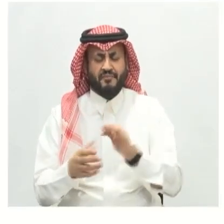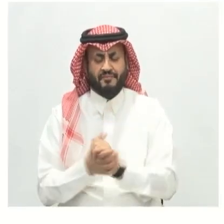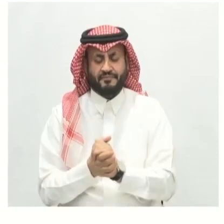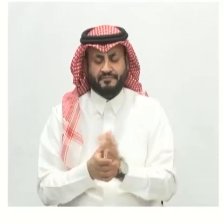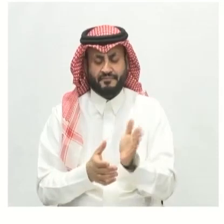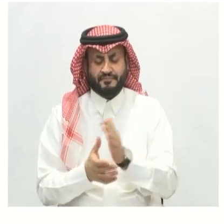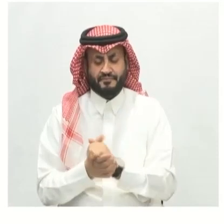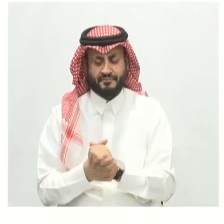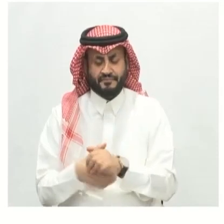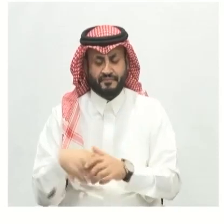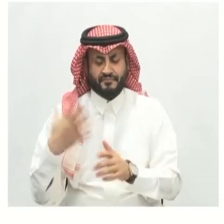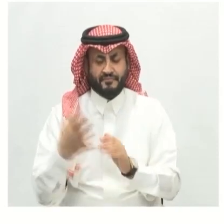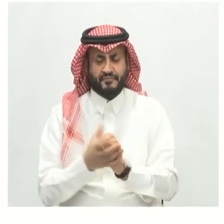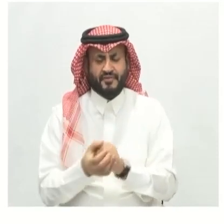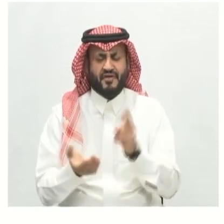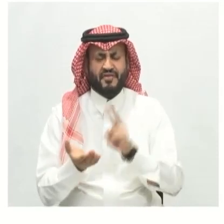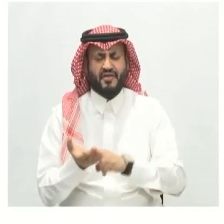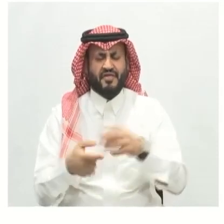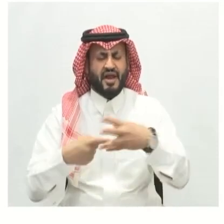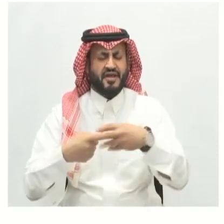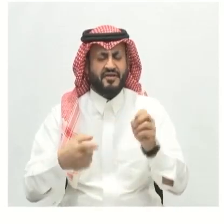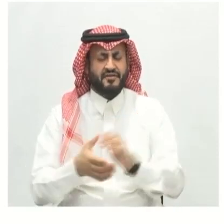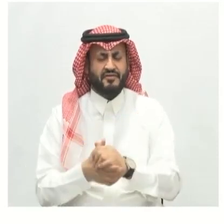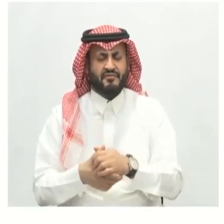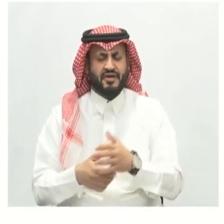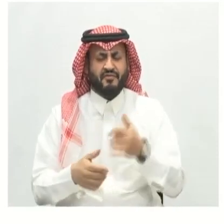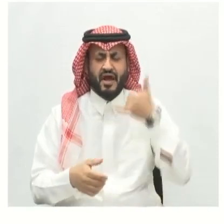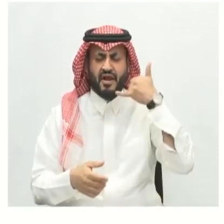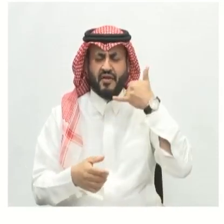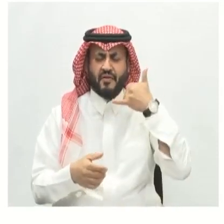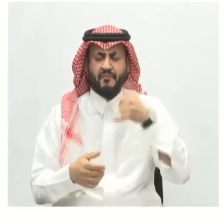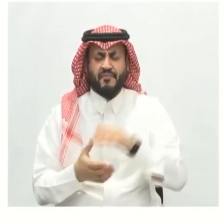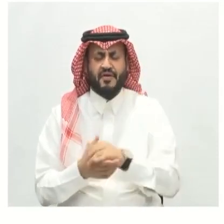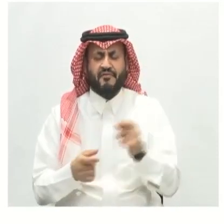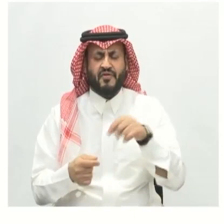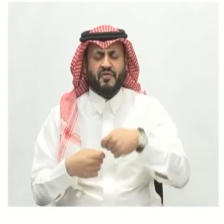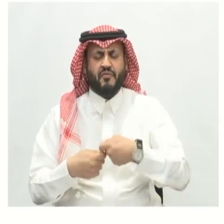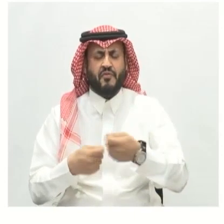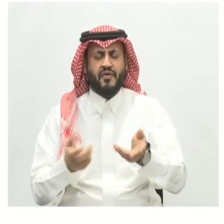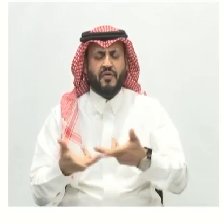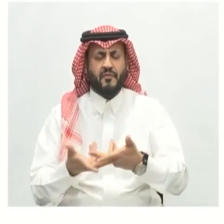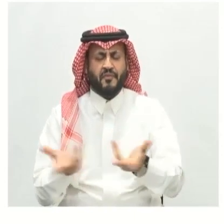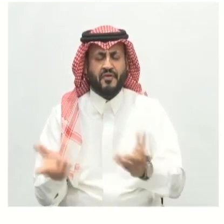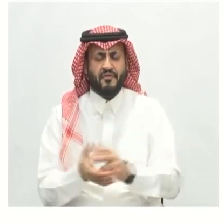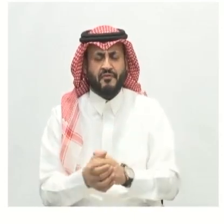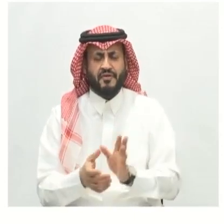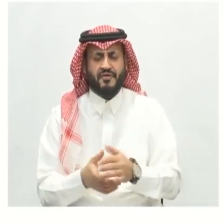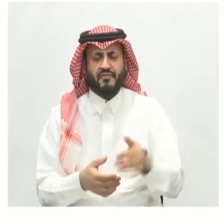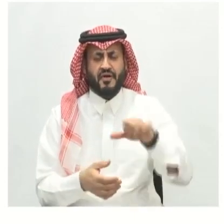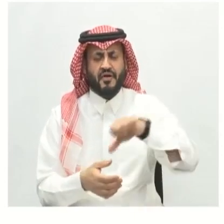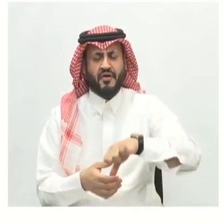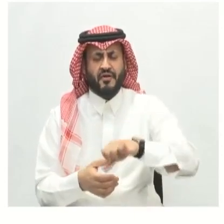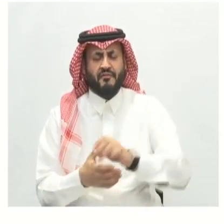اخيرا التاثير السلبي لوسائل التواصل الاجتماعي وما تنشره من رسائل مخالفه